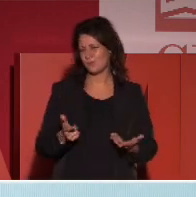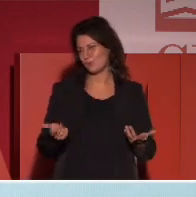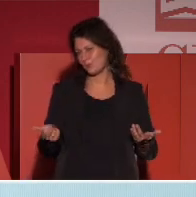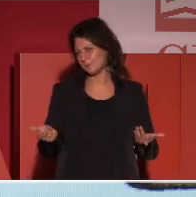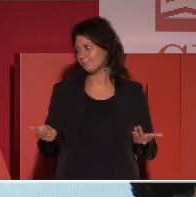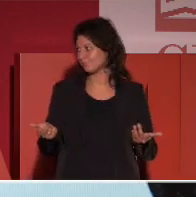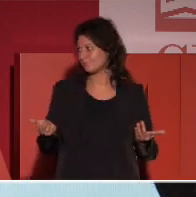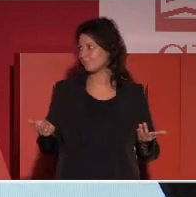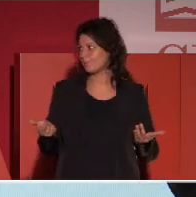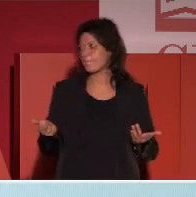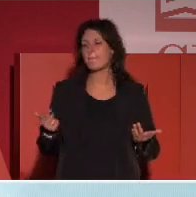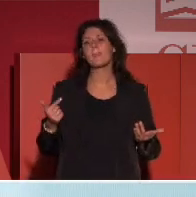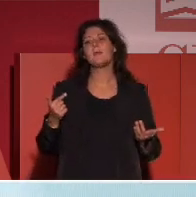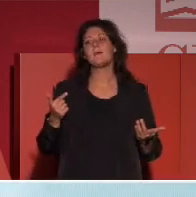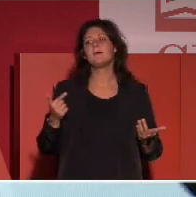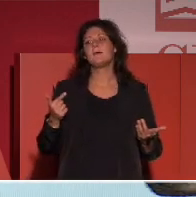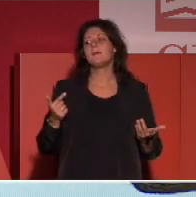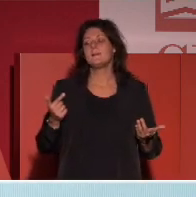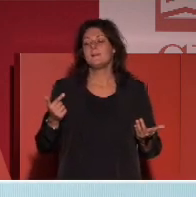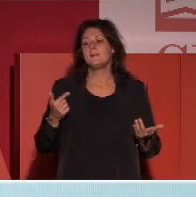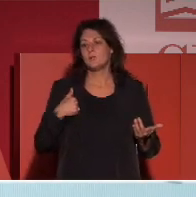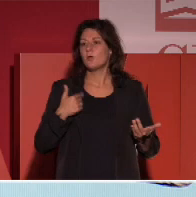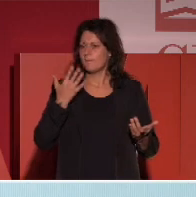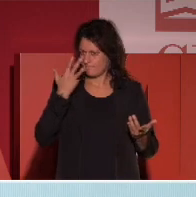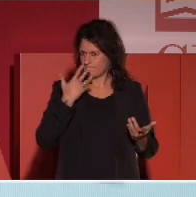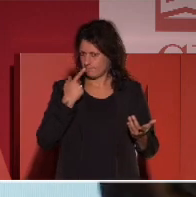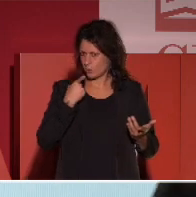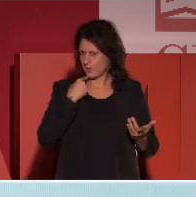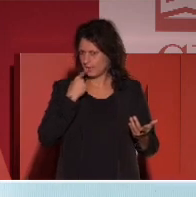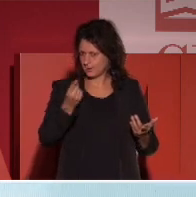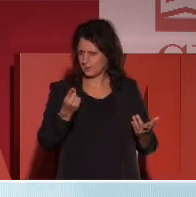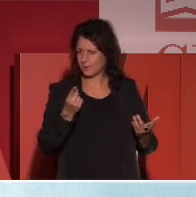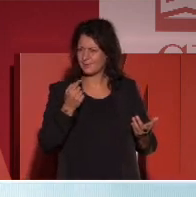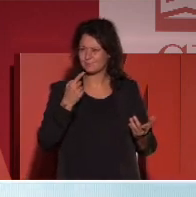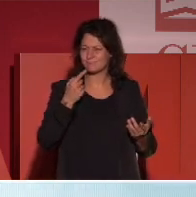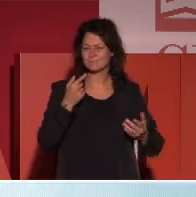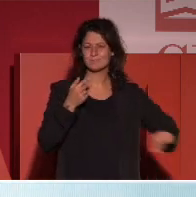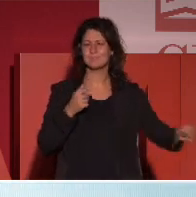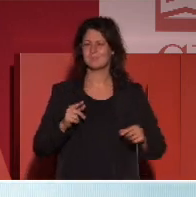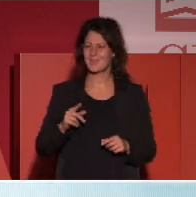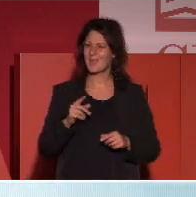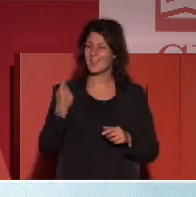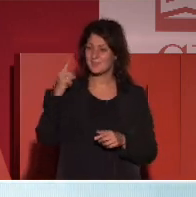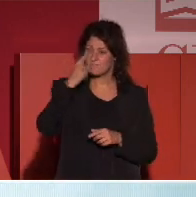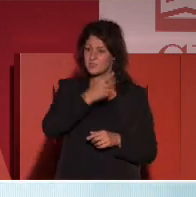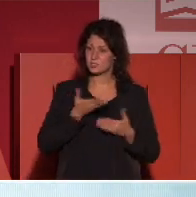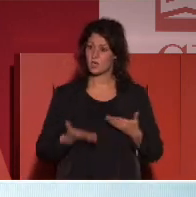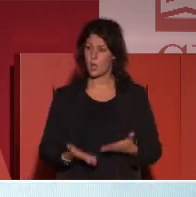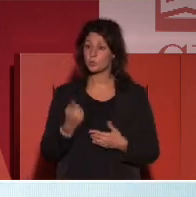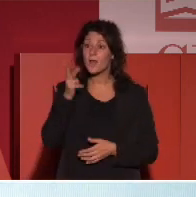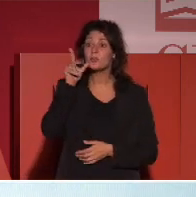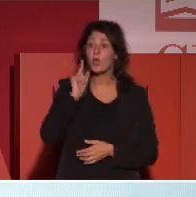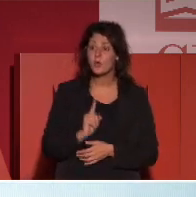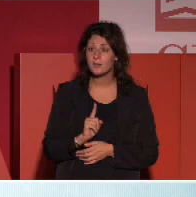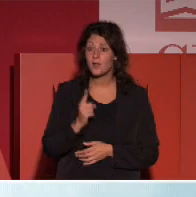repertori un piccolo pezzo che avevo ma non ama da niente dedicato proprio a questo tema di come sia difficile scegliere oggi per una donna